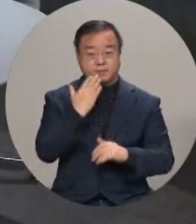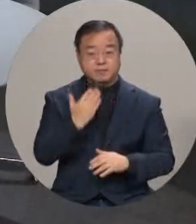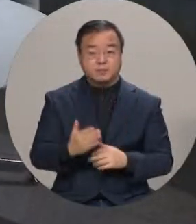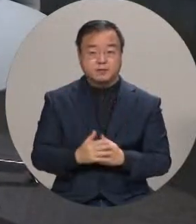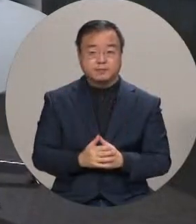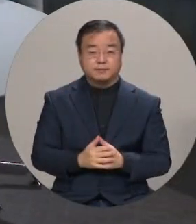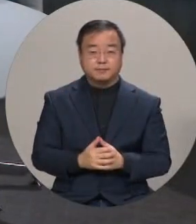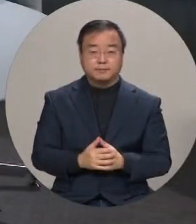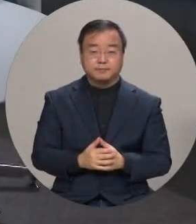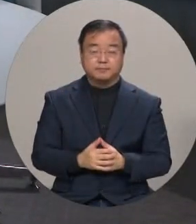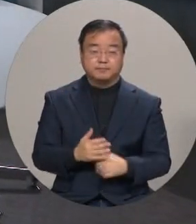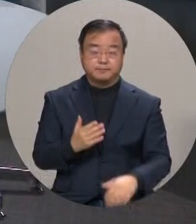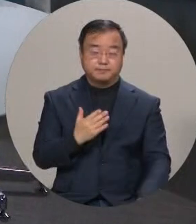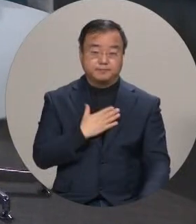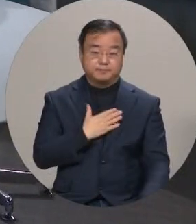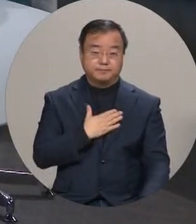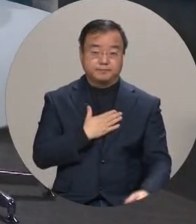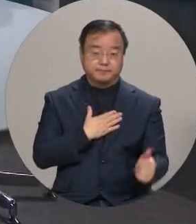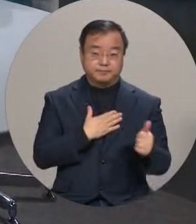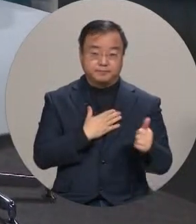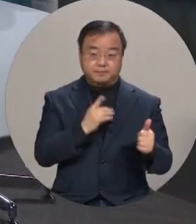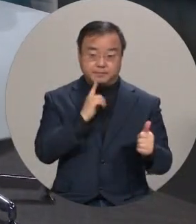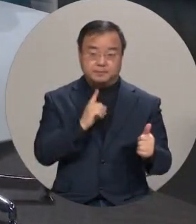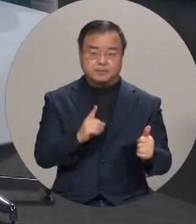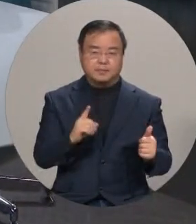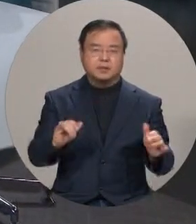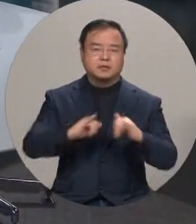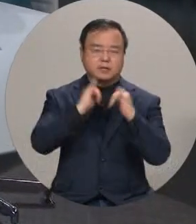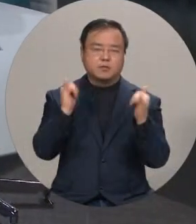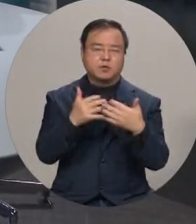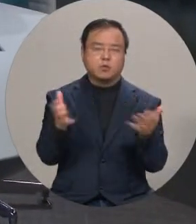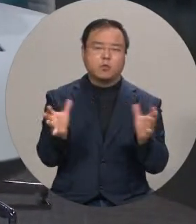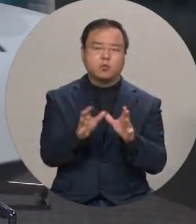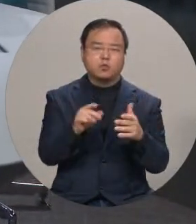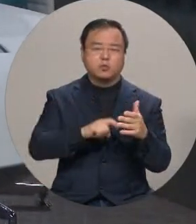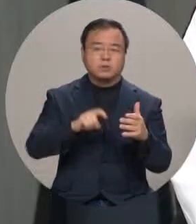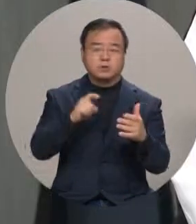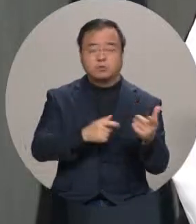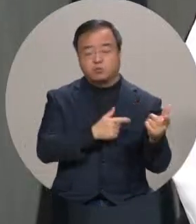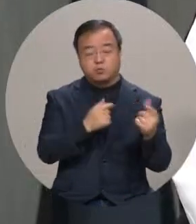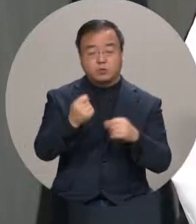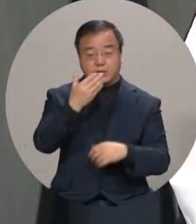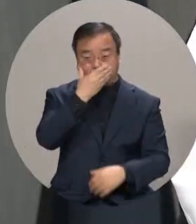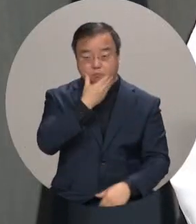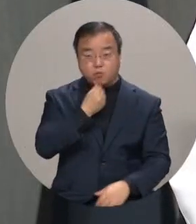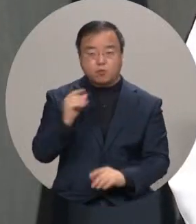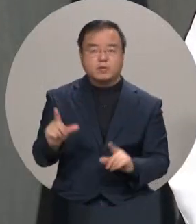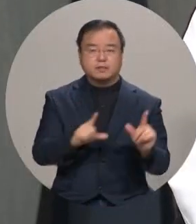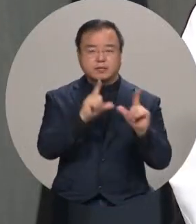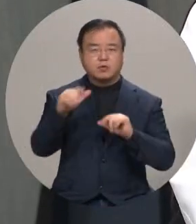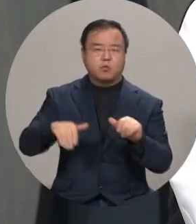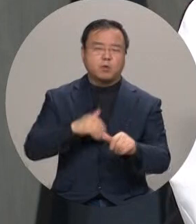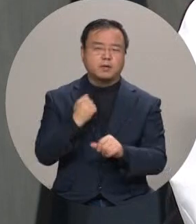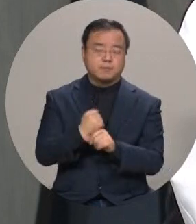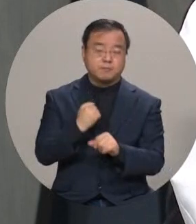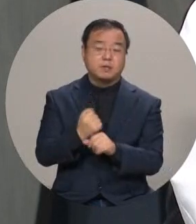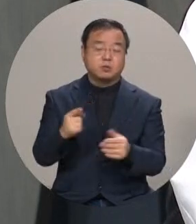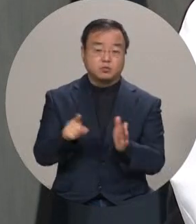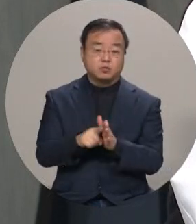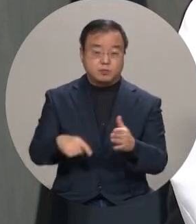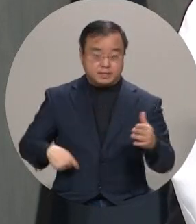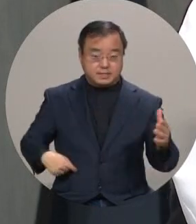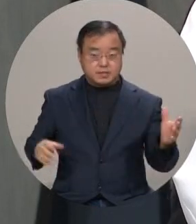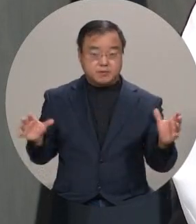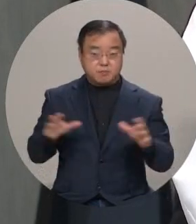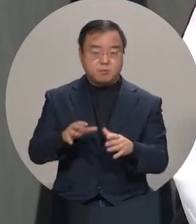생각합니다네 저는 사회라는 공동체 내에서 모두가 함께 행복하게 살 수 있는 을 만들기 위해서는 협력이라는